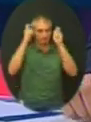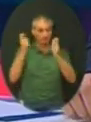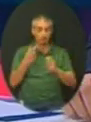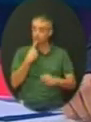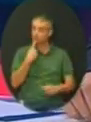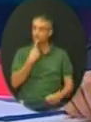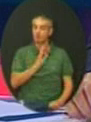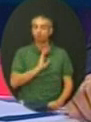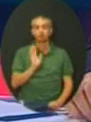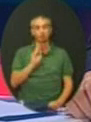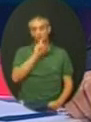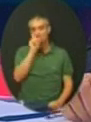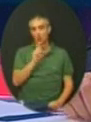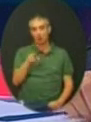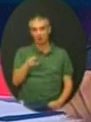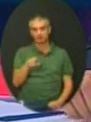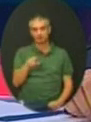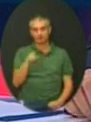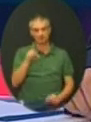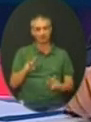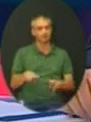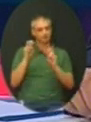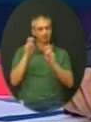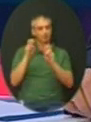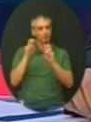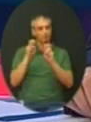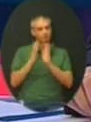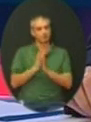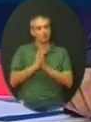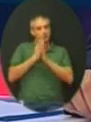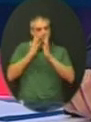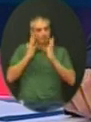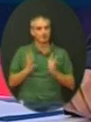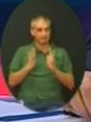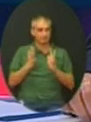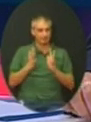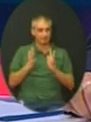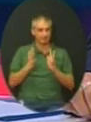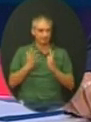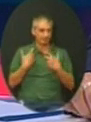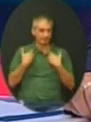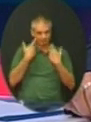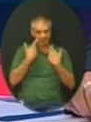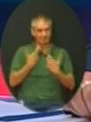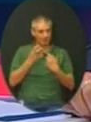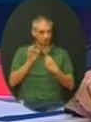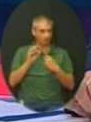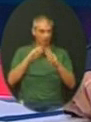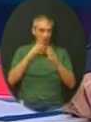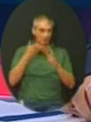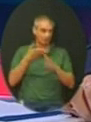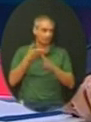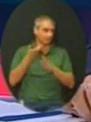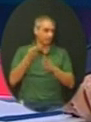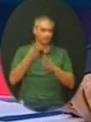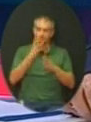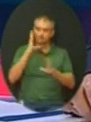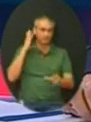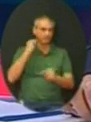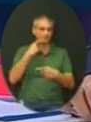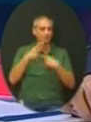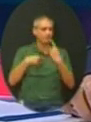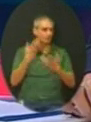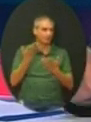אמרה, יכול מאוד להיות שהאירוע הזה הוא הזדמנות לאבות את מערך ההבטחה סביב הר הבית, שגם ככה כל השנים יש